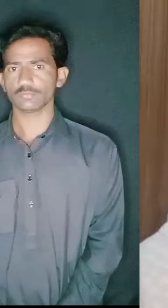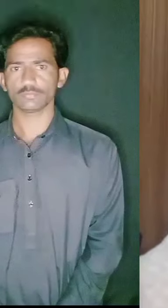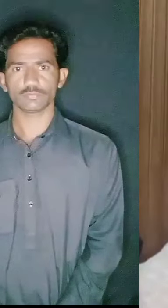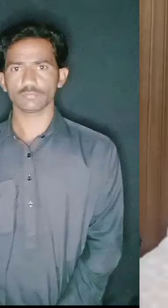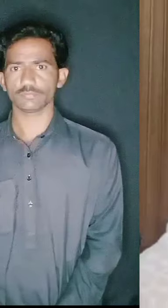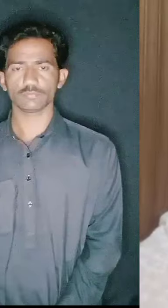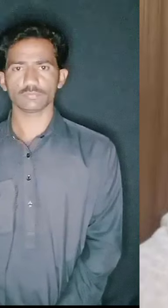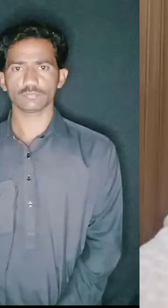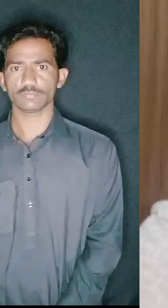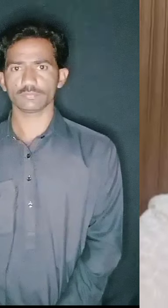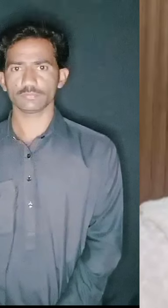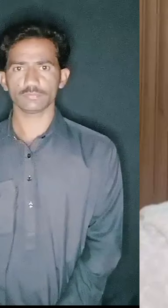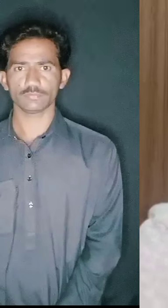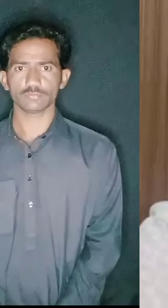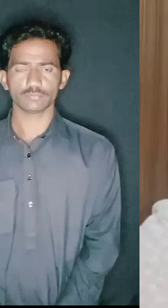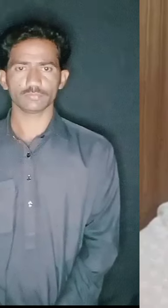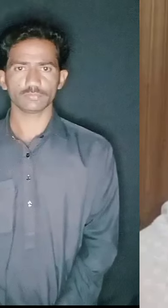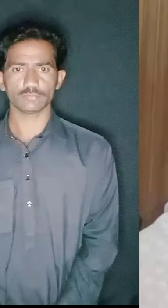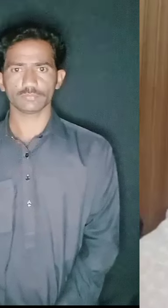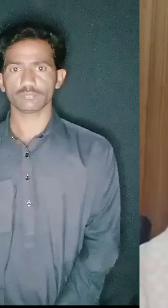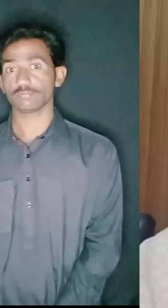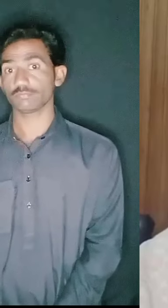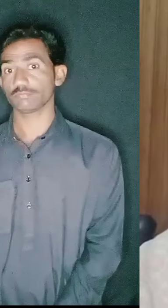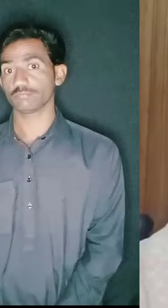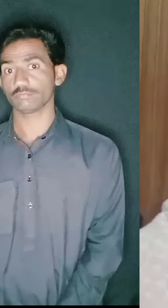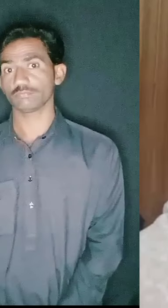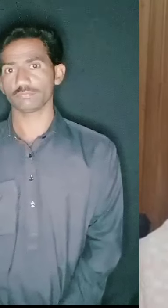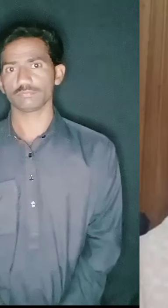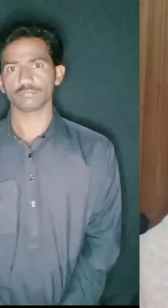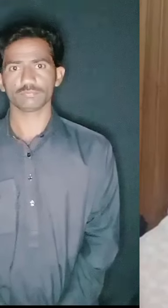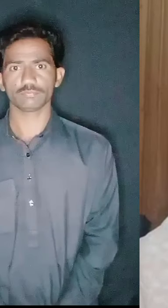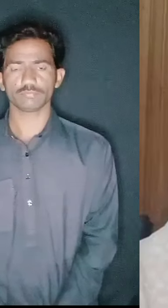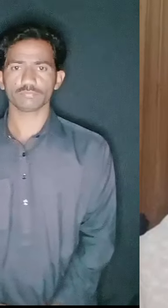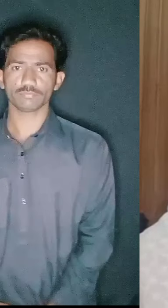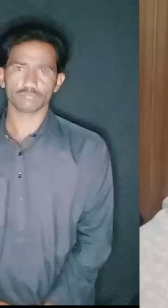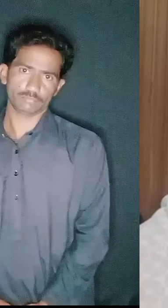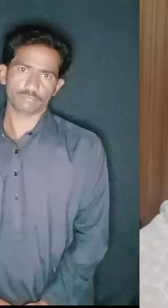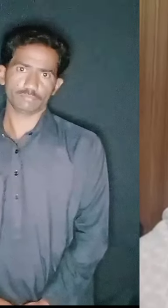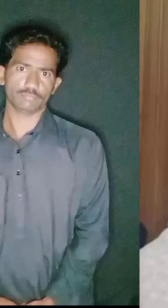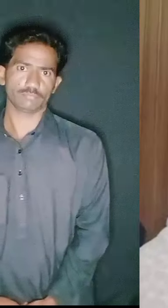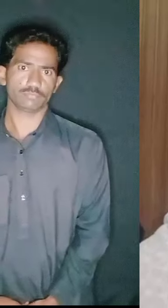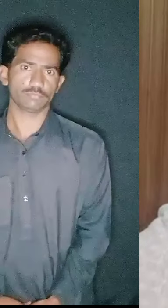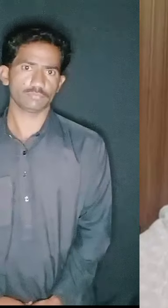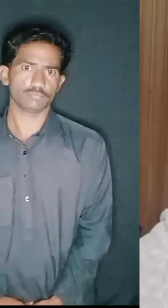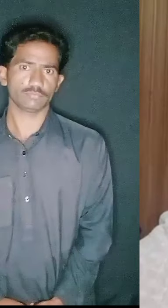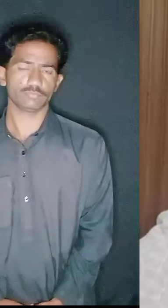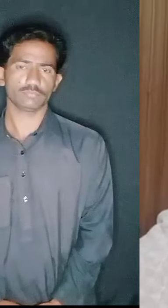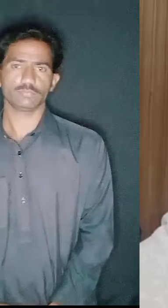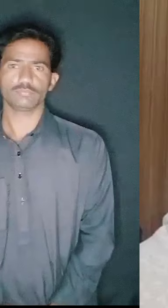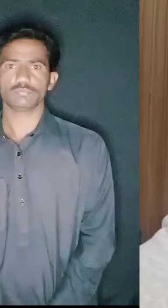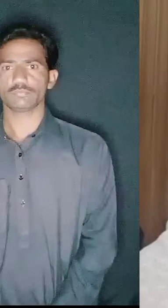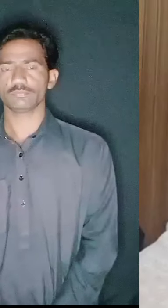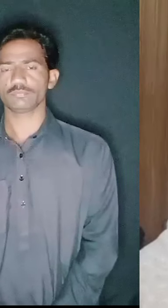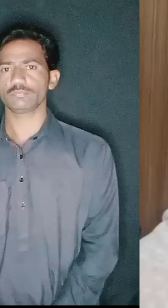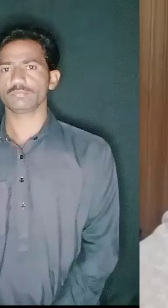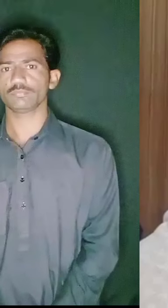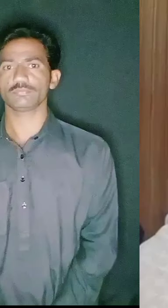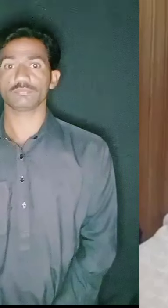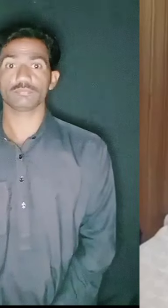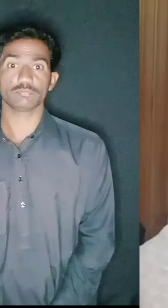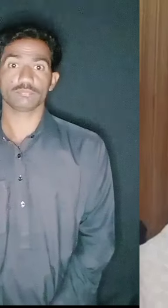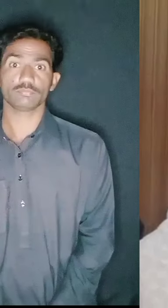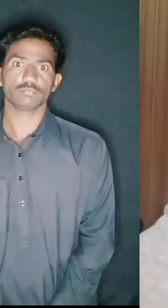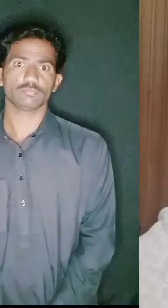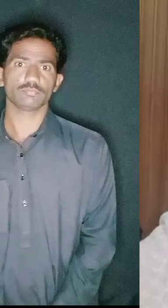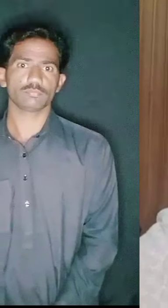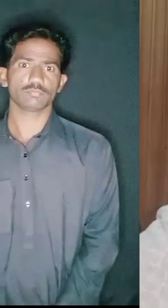के हाथों अपनी ख्वाहिश पूरी करने के लिए अपने 5 बच्चों से, उनके सर से उनके बाप का साया भी